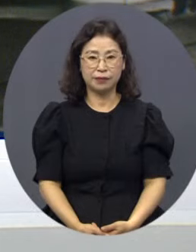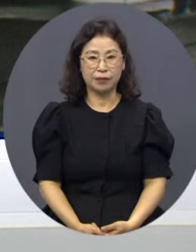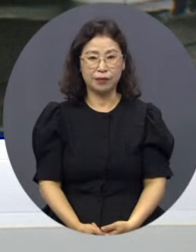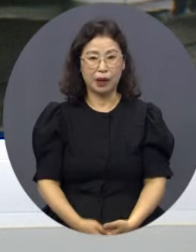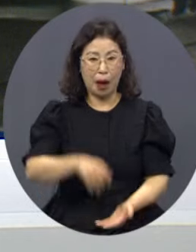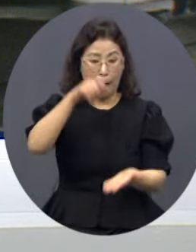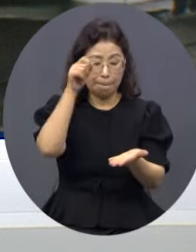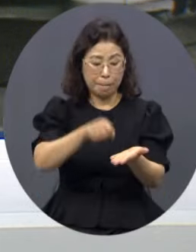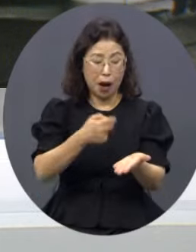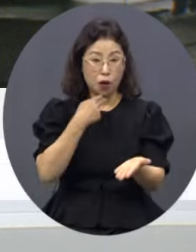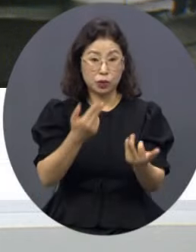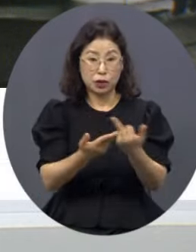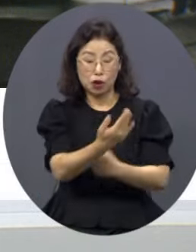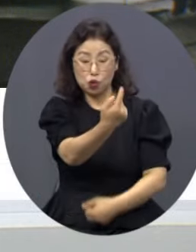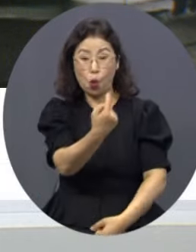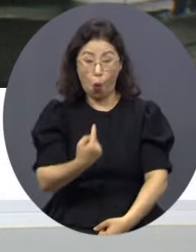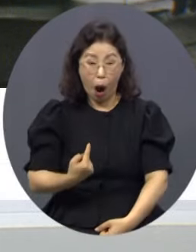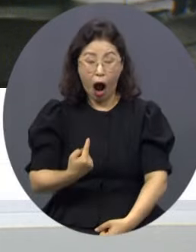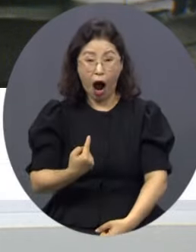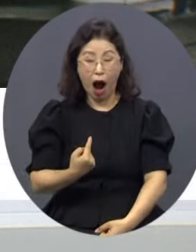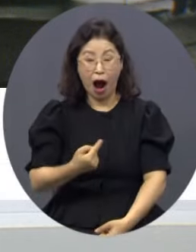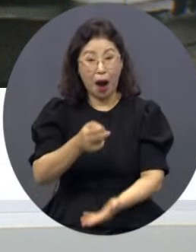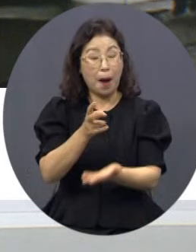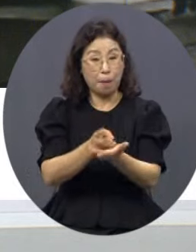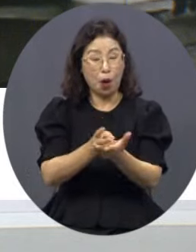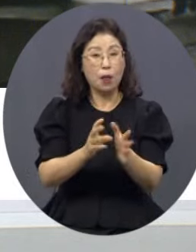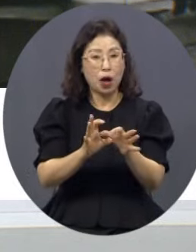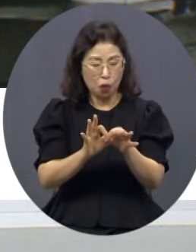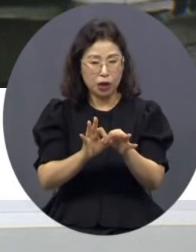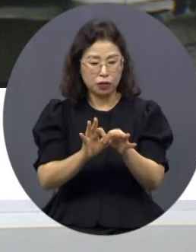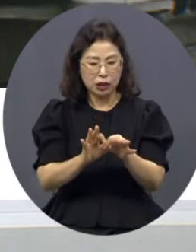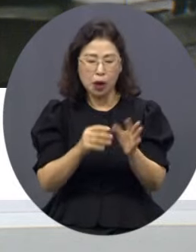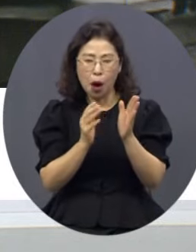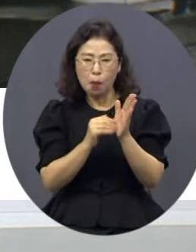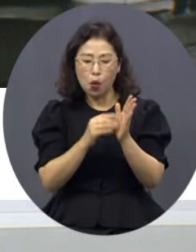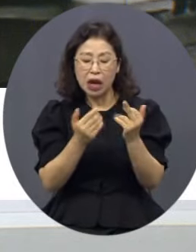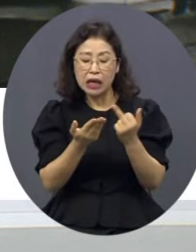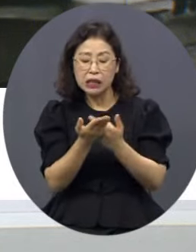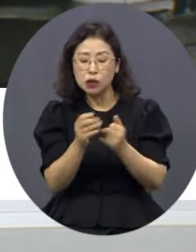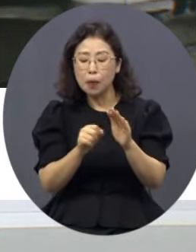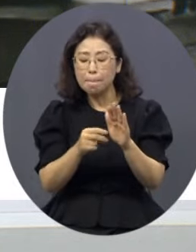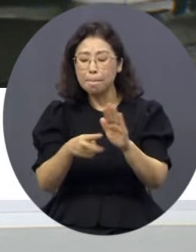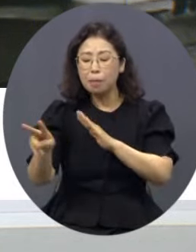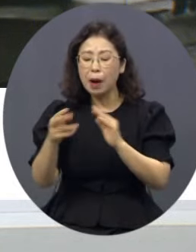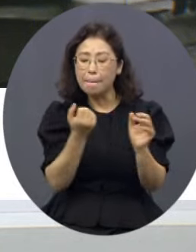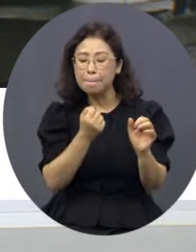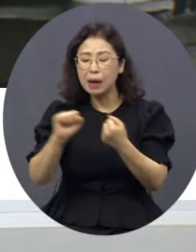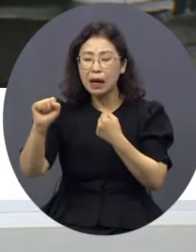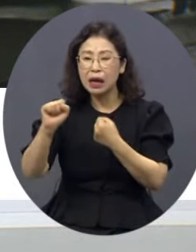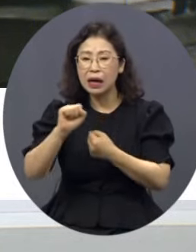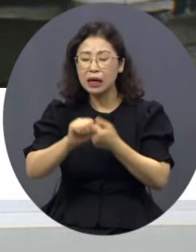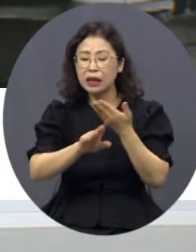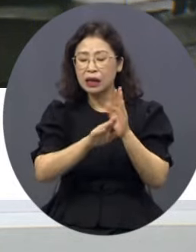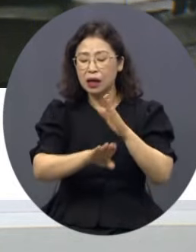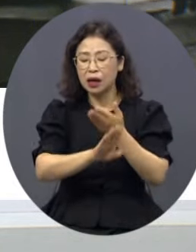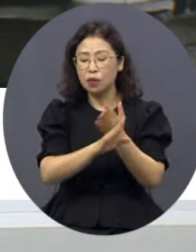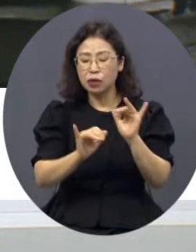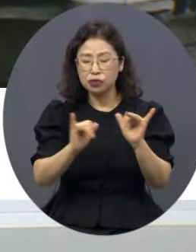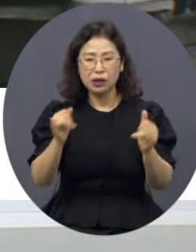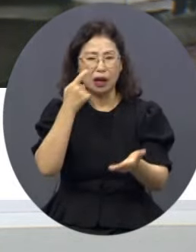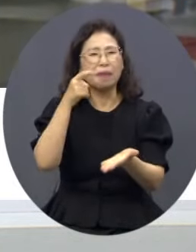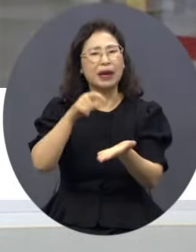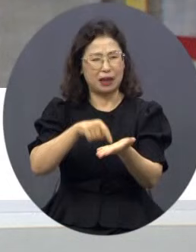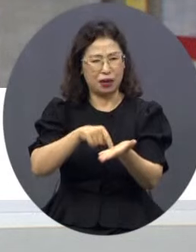무사증 제도로 비자 없이 제주에 입국한 뒤 몰래 다른 지역으로 빠져나가는 외국인들이 종종 단속에